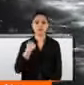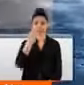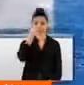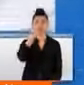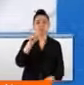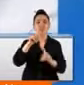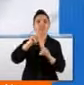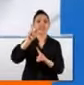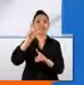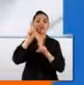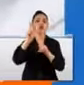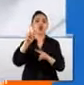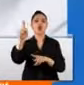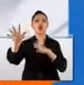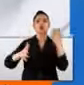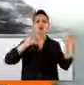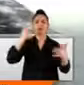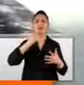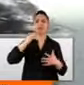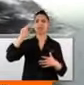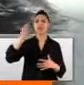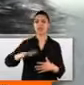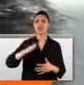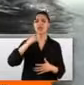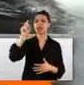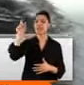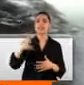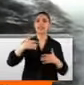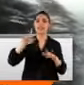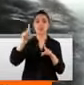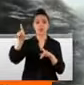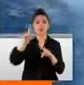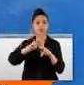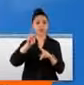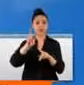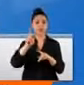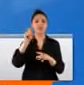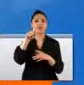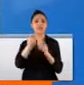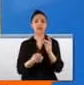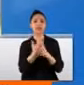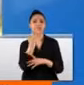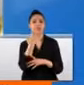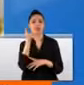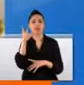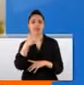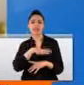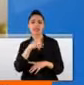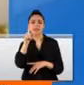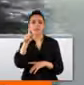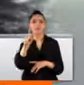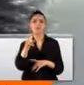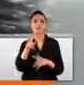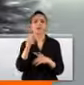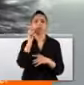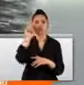sadece televizyonda gördükleri o şımarık küçük kız değilim. Bahar Candan benim televizyonda yarattığım ve yaratmamı istedikleri bir